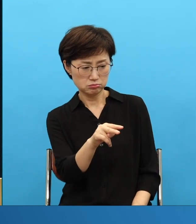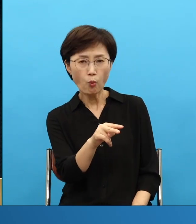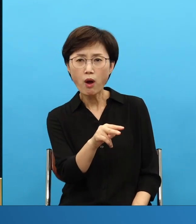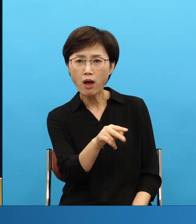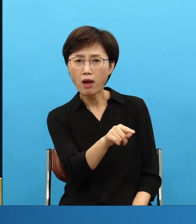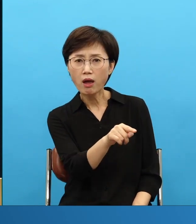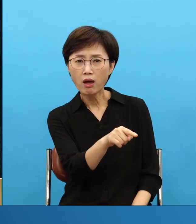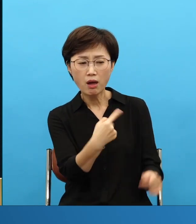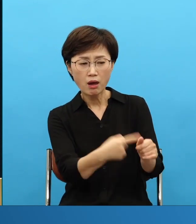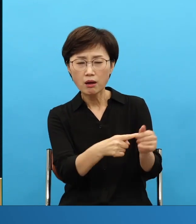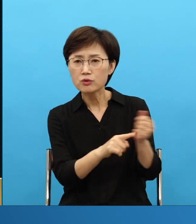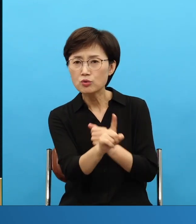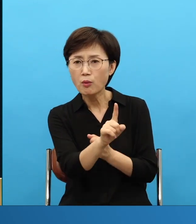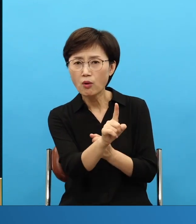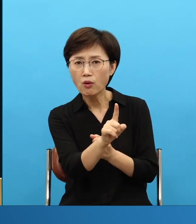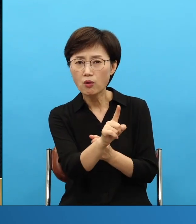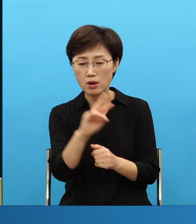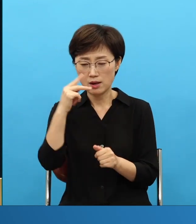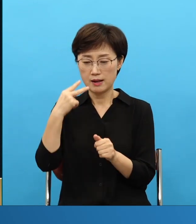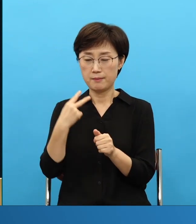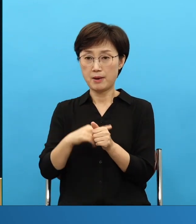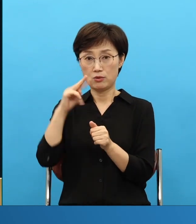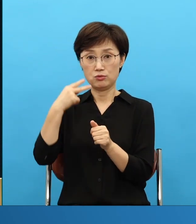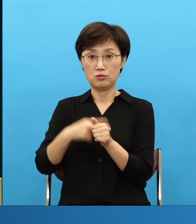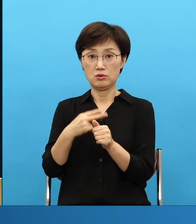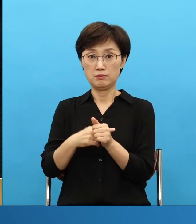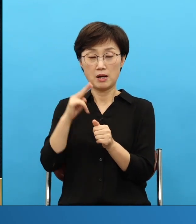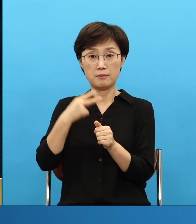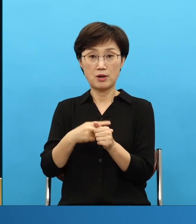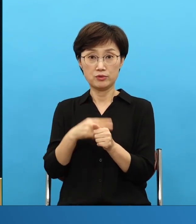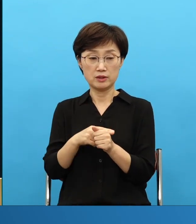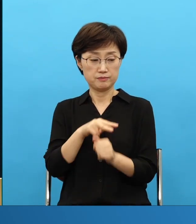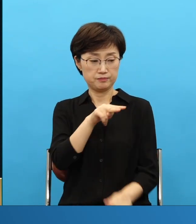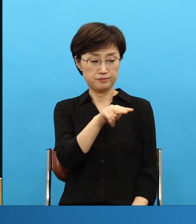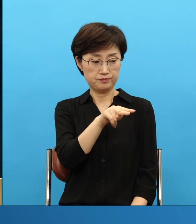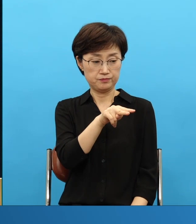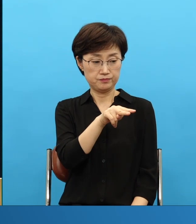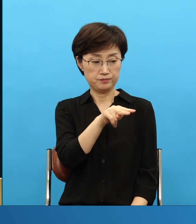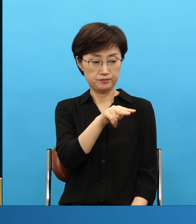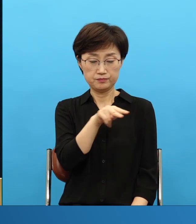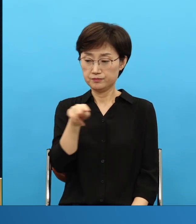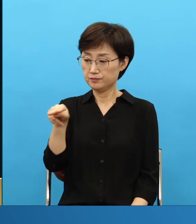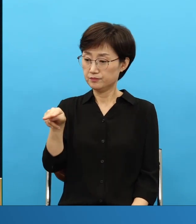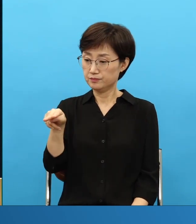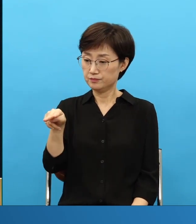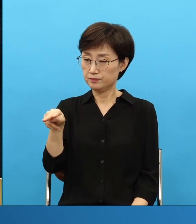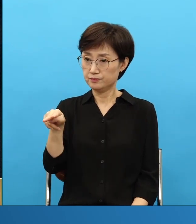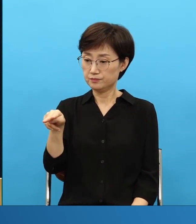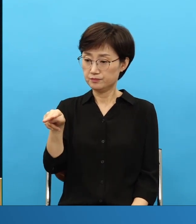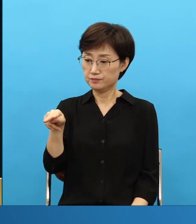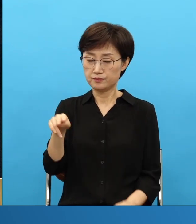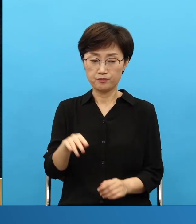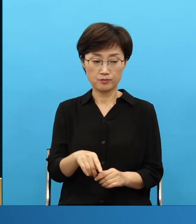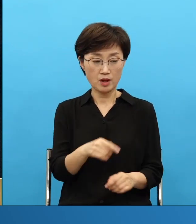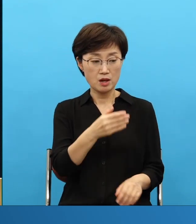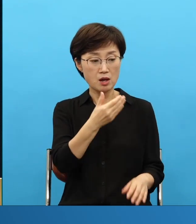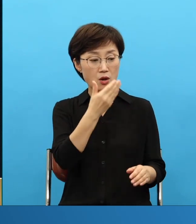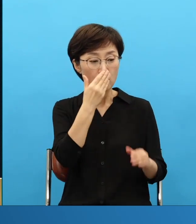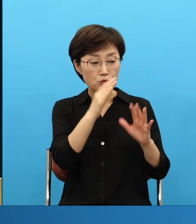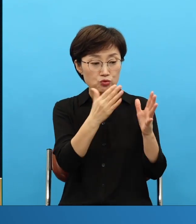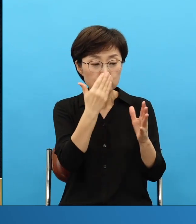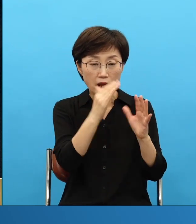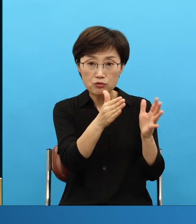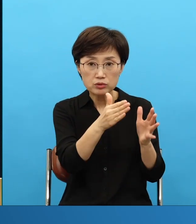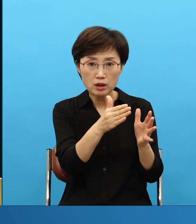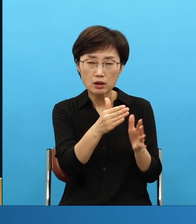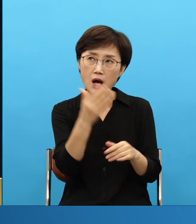understand these words. 바울이 복음 받았다고 하는 유대 나라가 복음 안 전하는 건